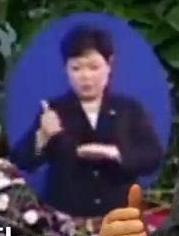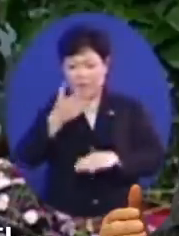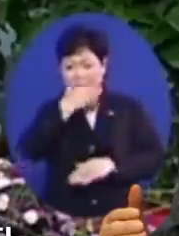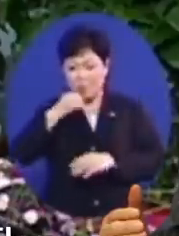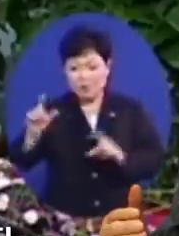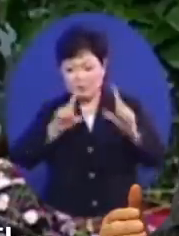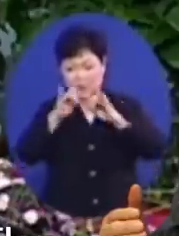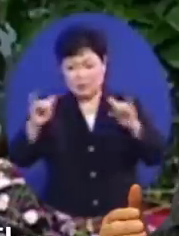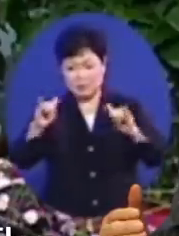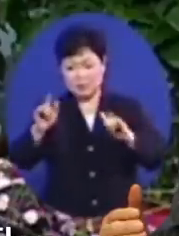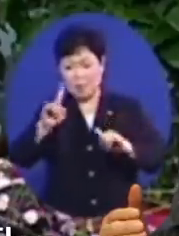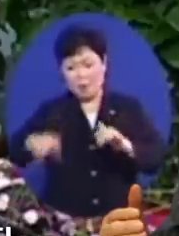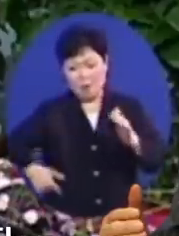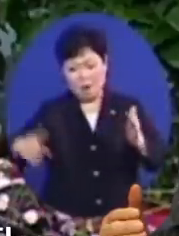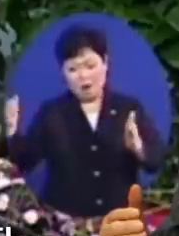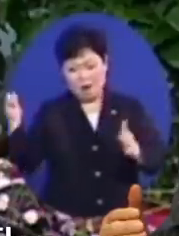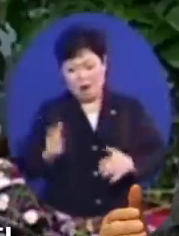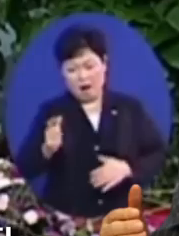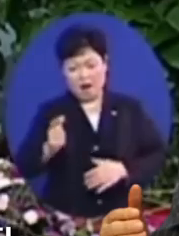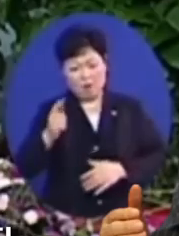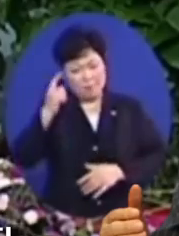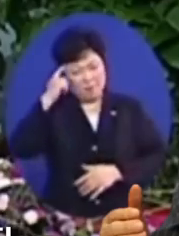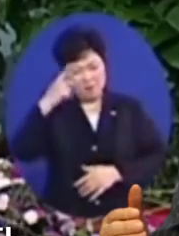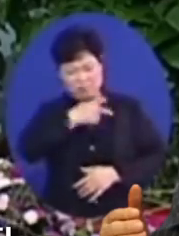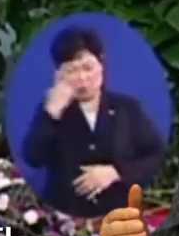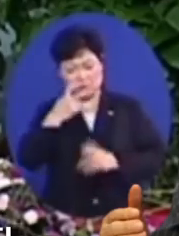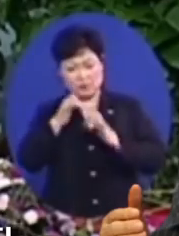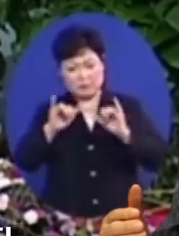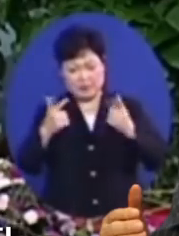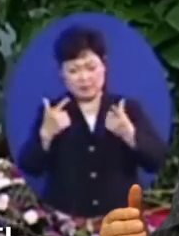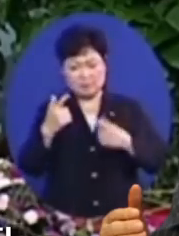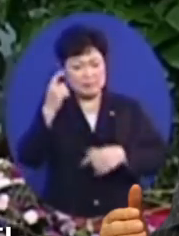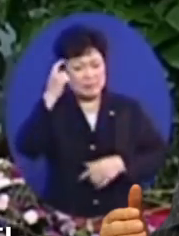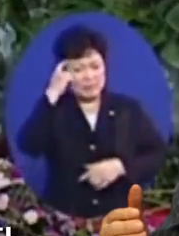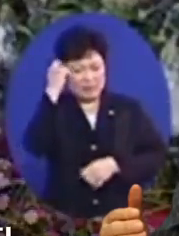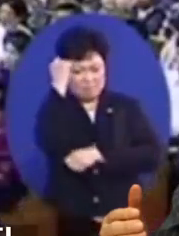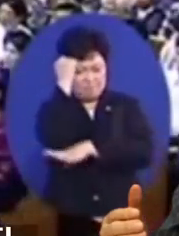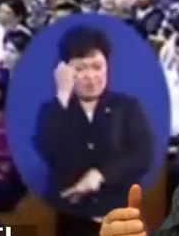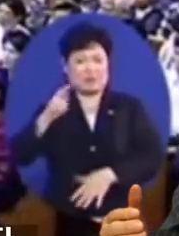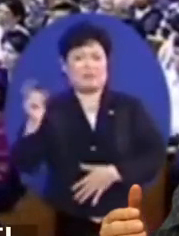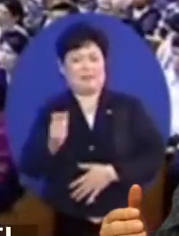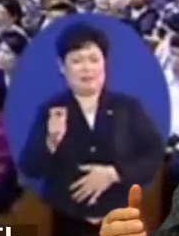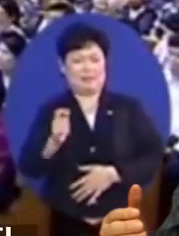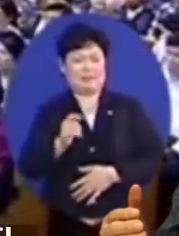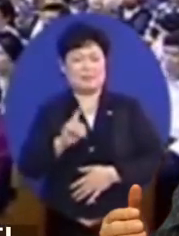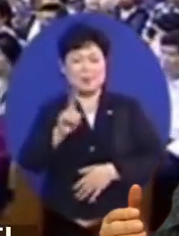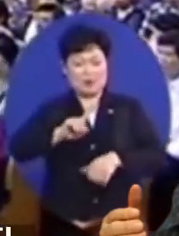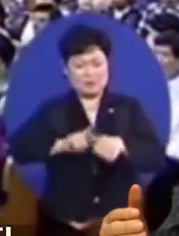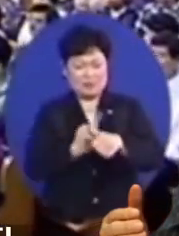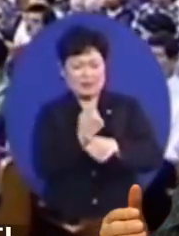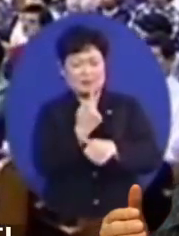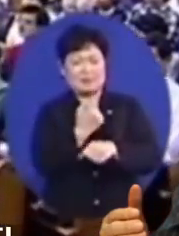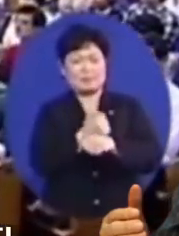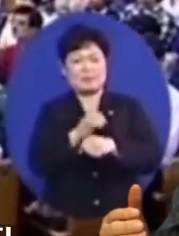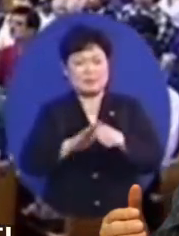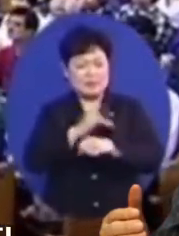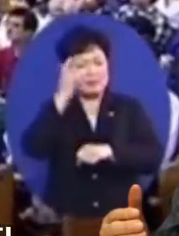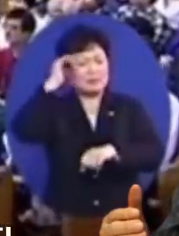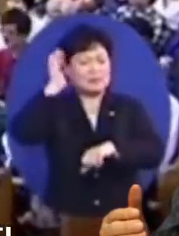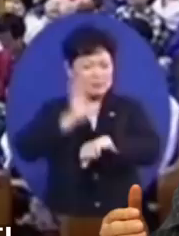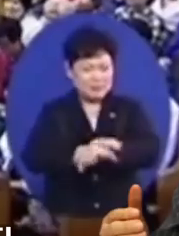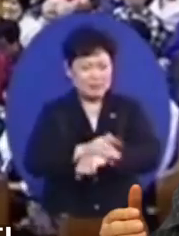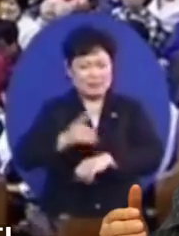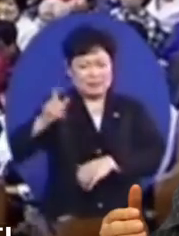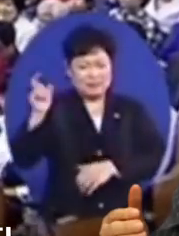강하고 두뇌가 좋은 사람이 아니라 생각의 뿌리가 튼튼한 사람이다. 즉 자연, 생명, 사랑, 지혜에